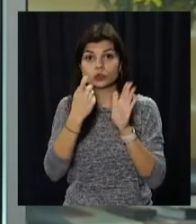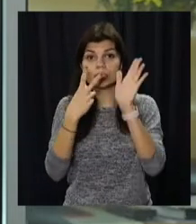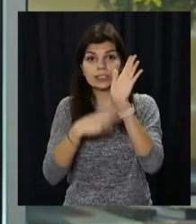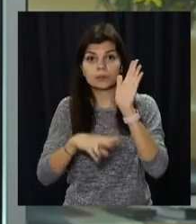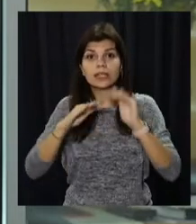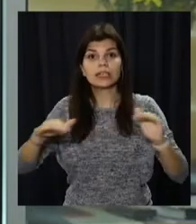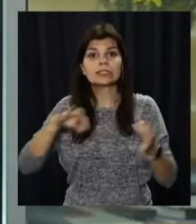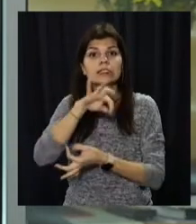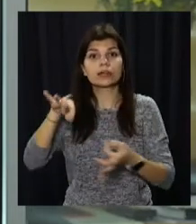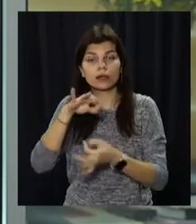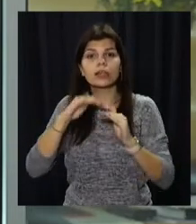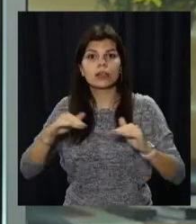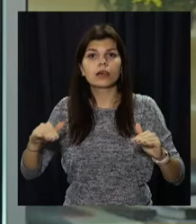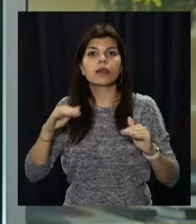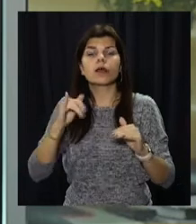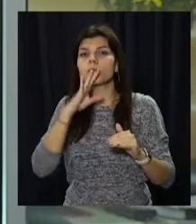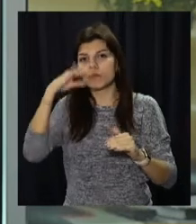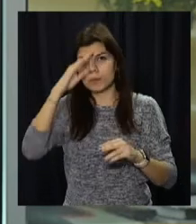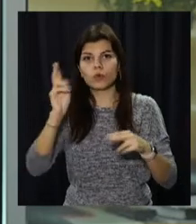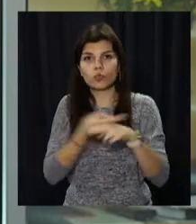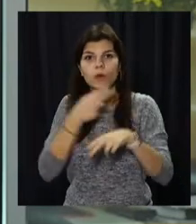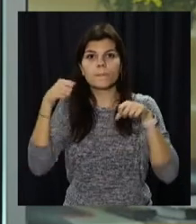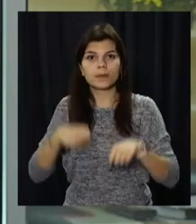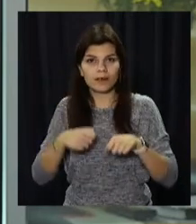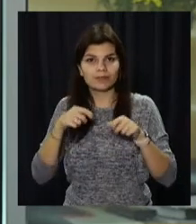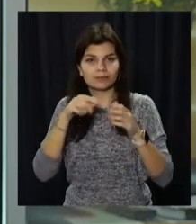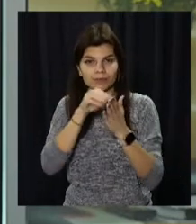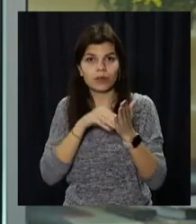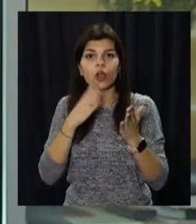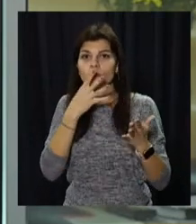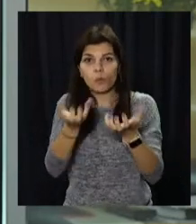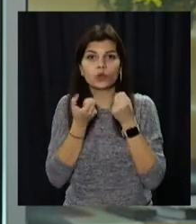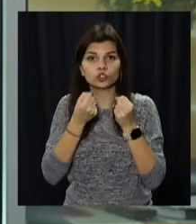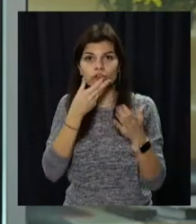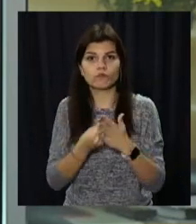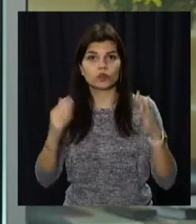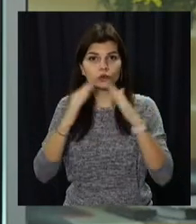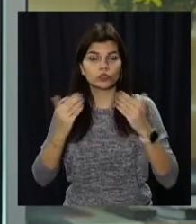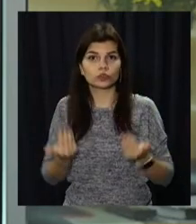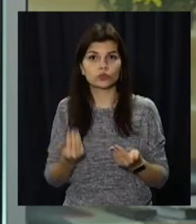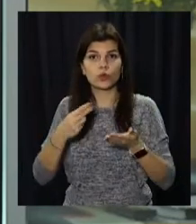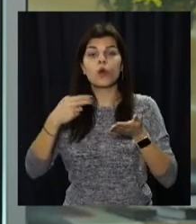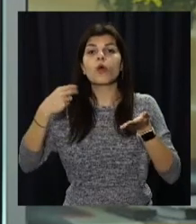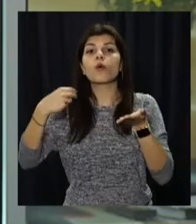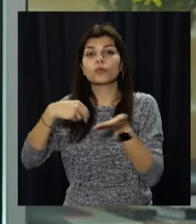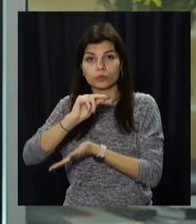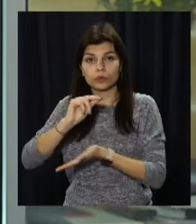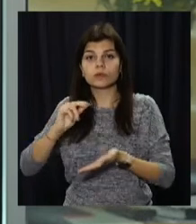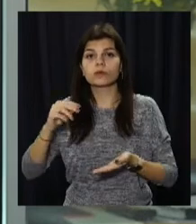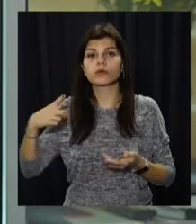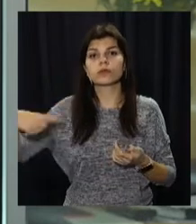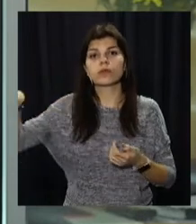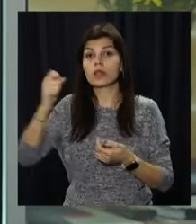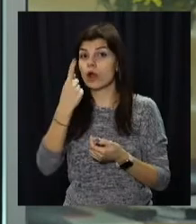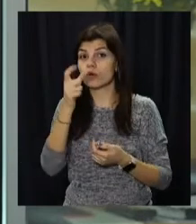170 дітей-сиріт та дітей, позбавлених батьківського піклування, отримали свої оселі. На купівлю житла з головної скарбниці країни на